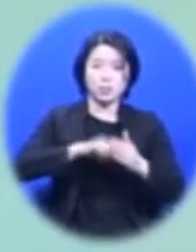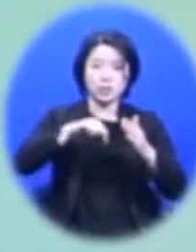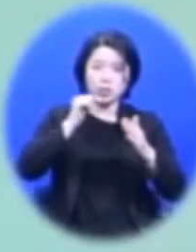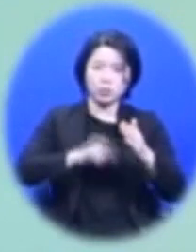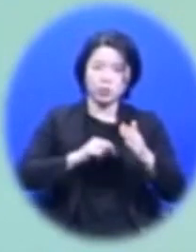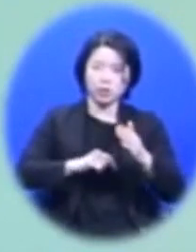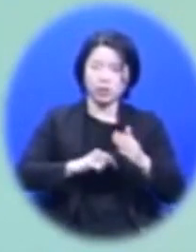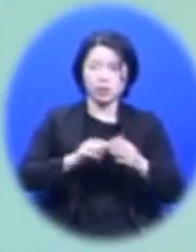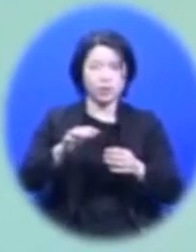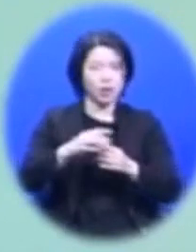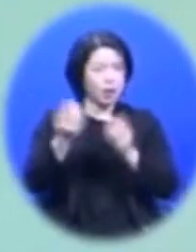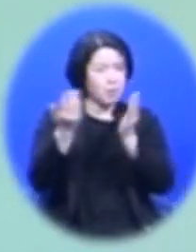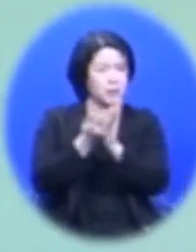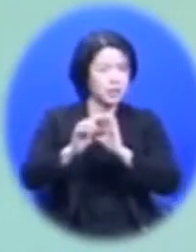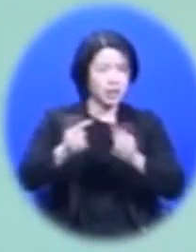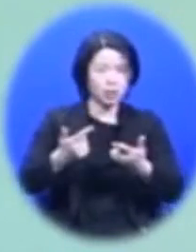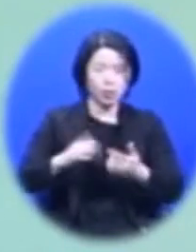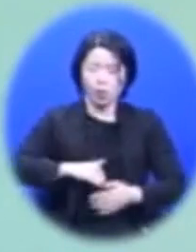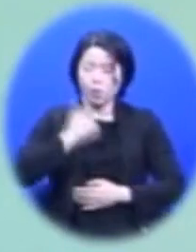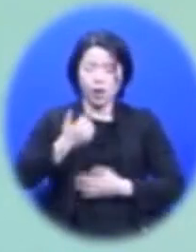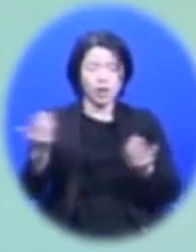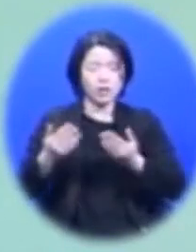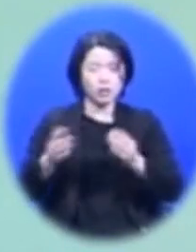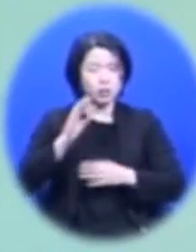게 너무 많고 화나는 일이 너무 많고